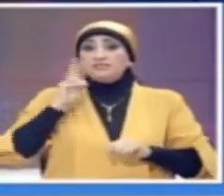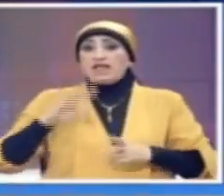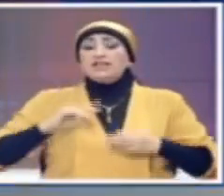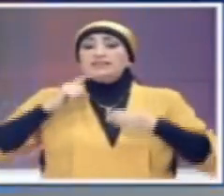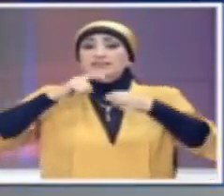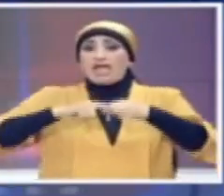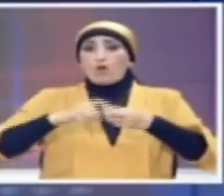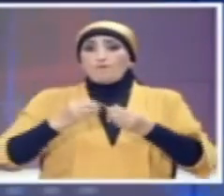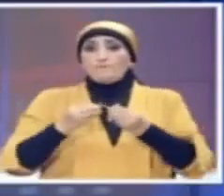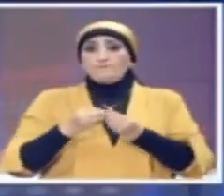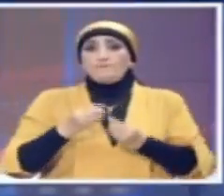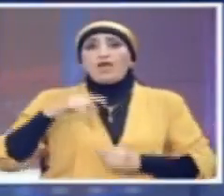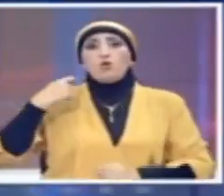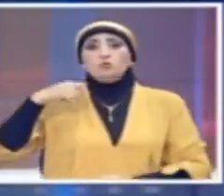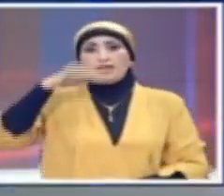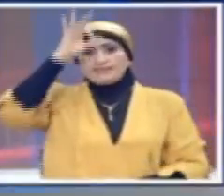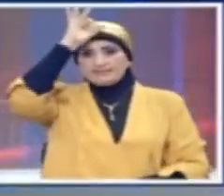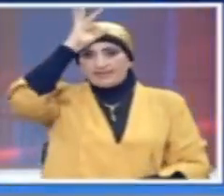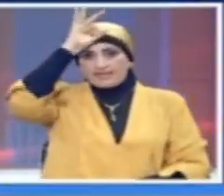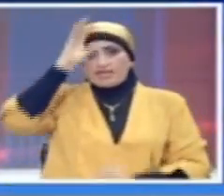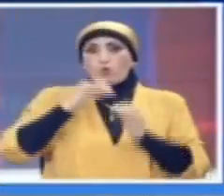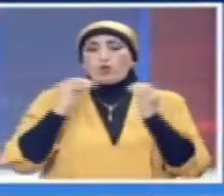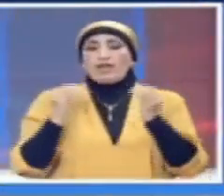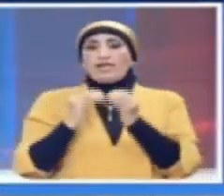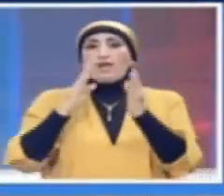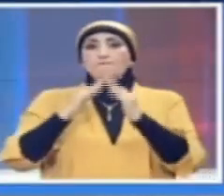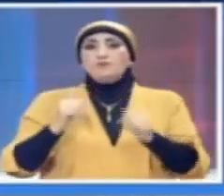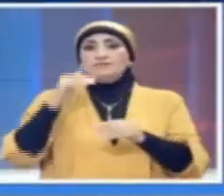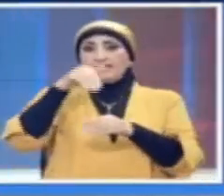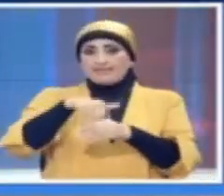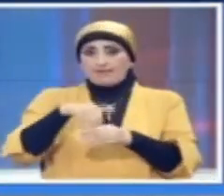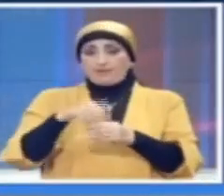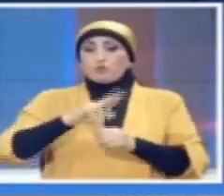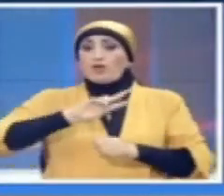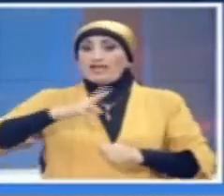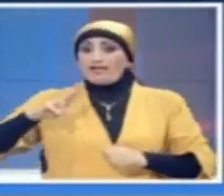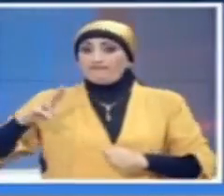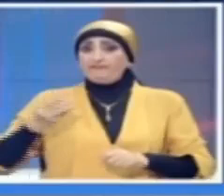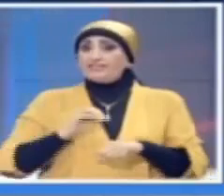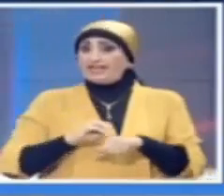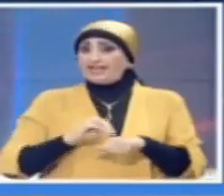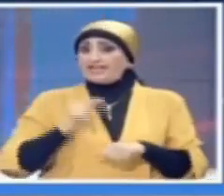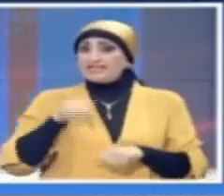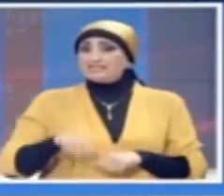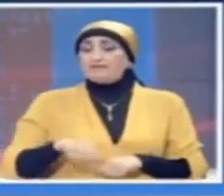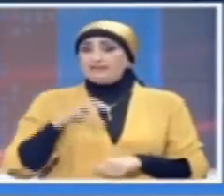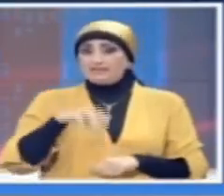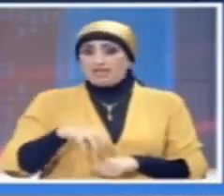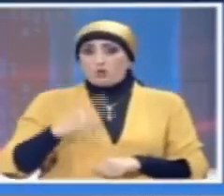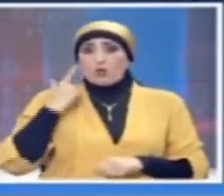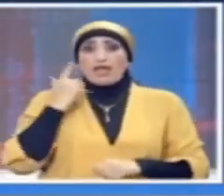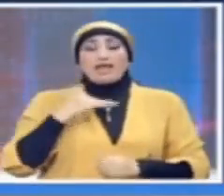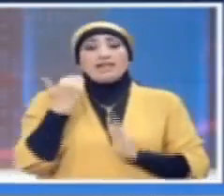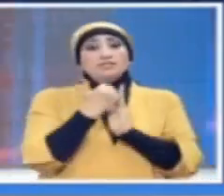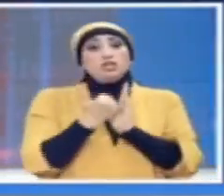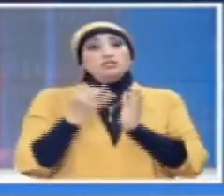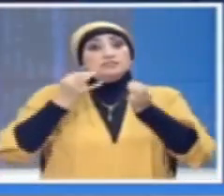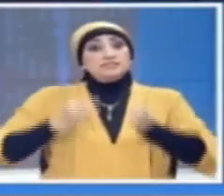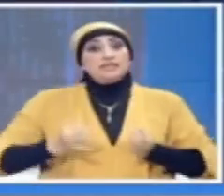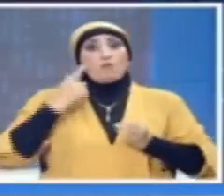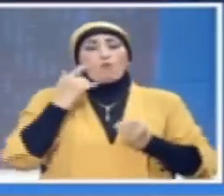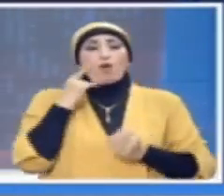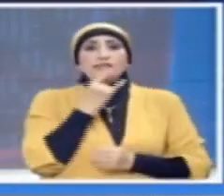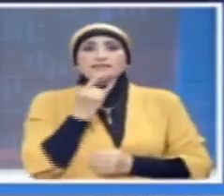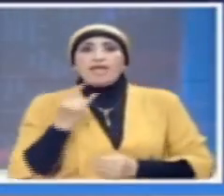المرتبطة بالتعاون مع أجهزة وزارة الداخلية والهيئة الوطنية للانتخابات وجميع الأجهزة المعنية بالدولة لتنظيم